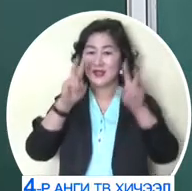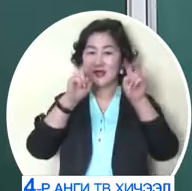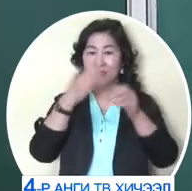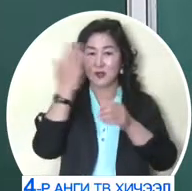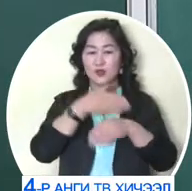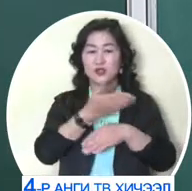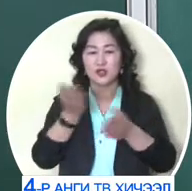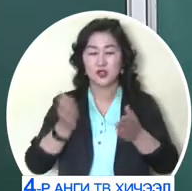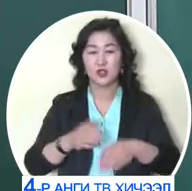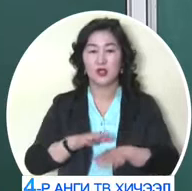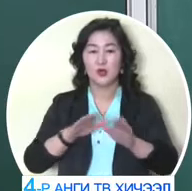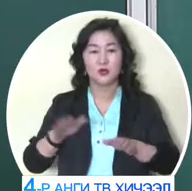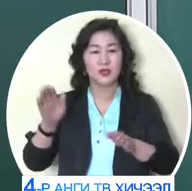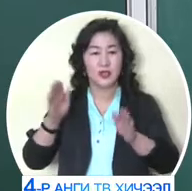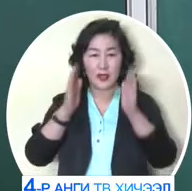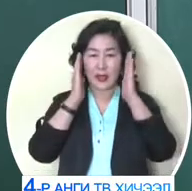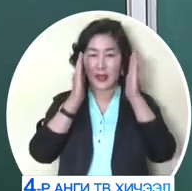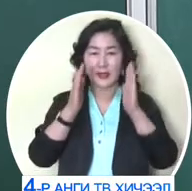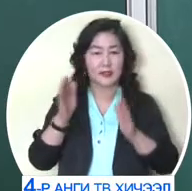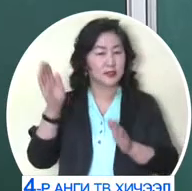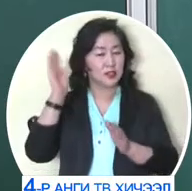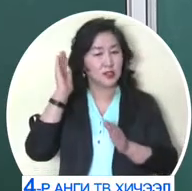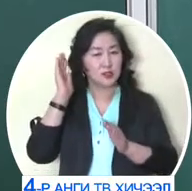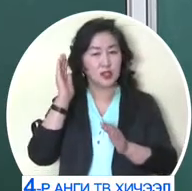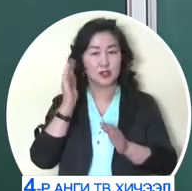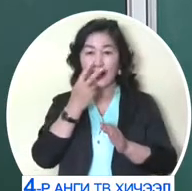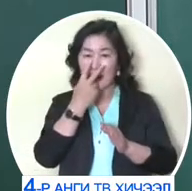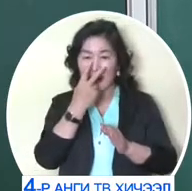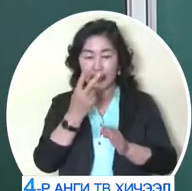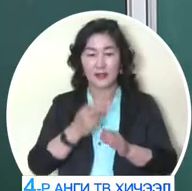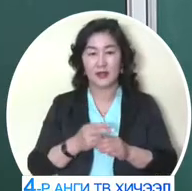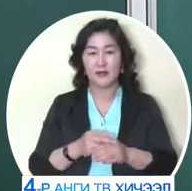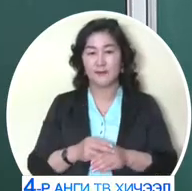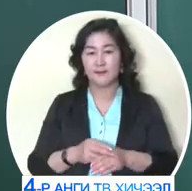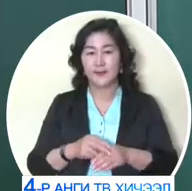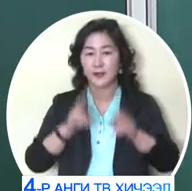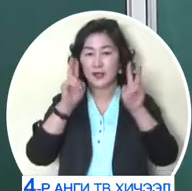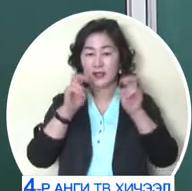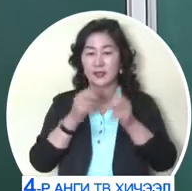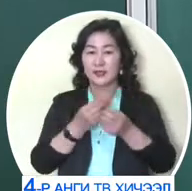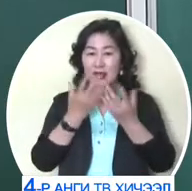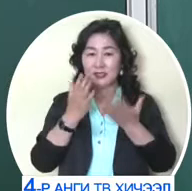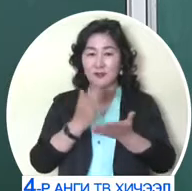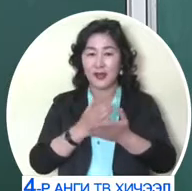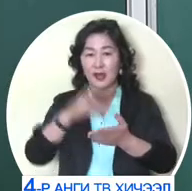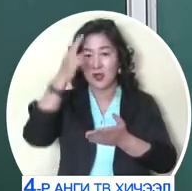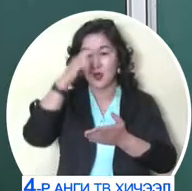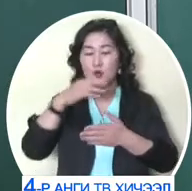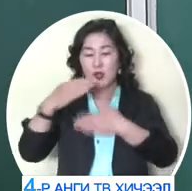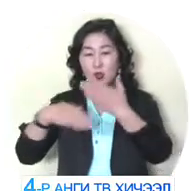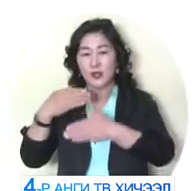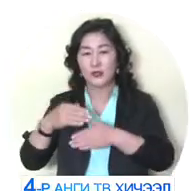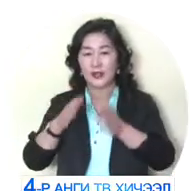маань анхааралтай сайн сонсоорой. Мөн ихэд гарч байгаа хүүгийн хийсэн үүлийг анхаарч